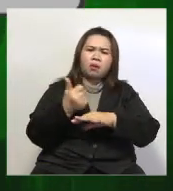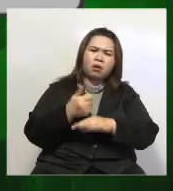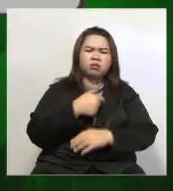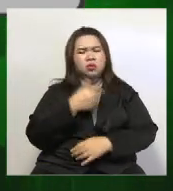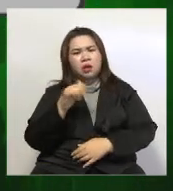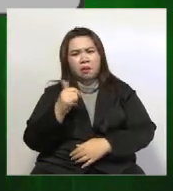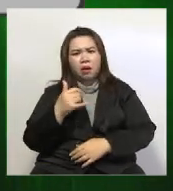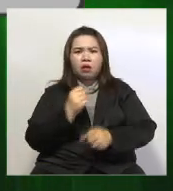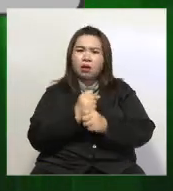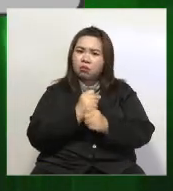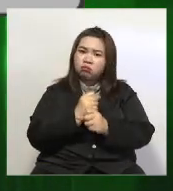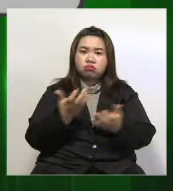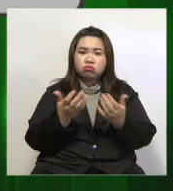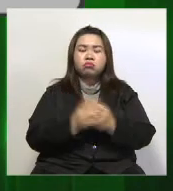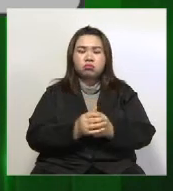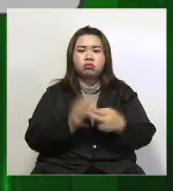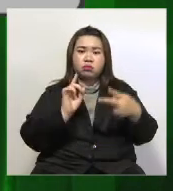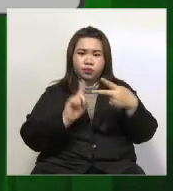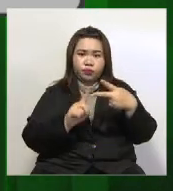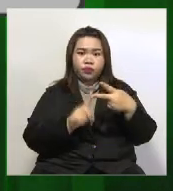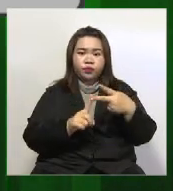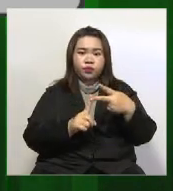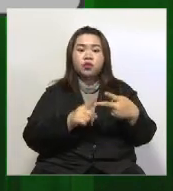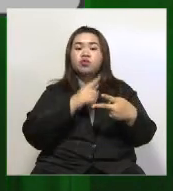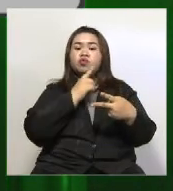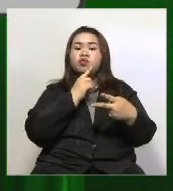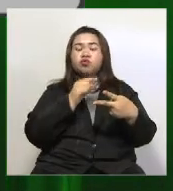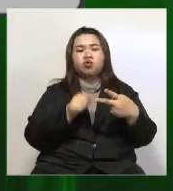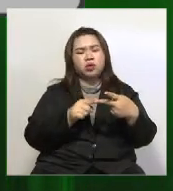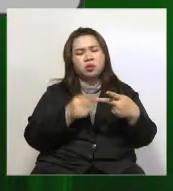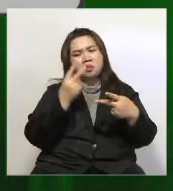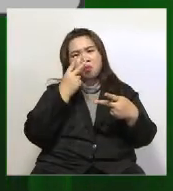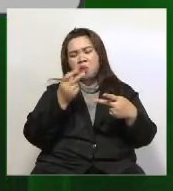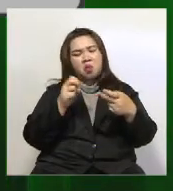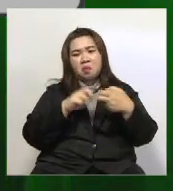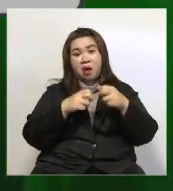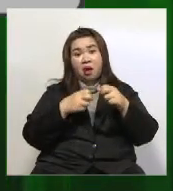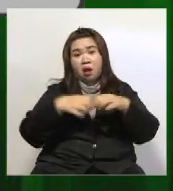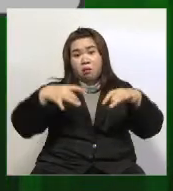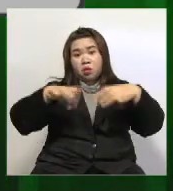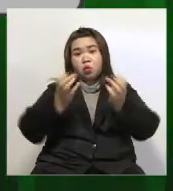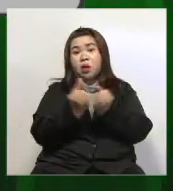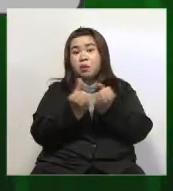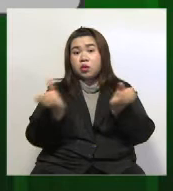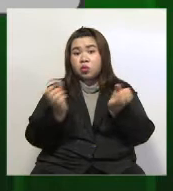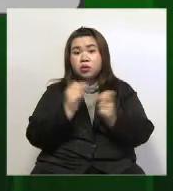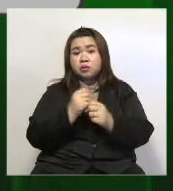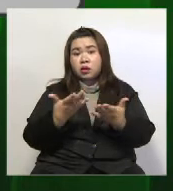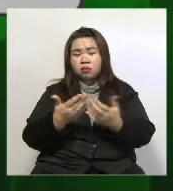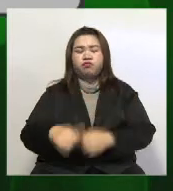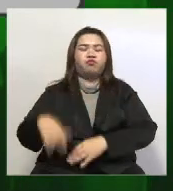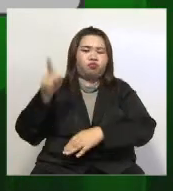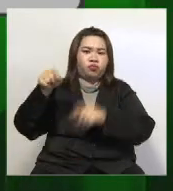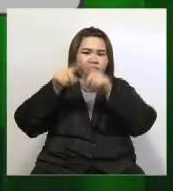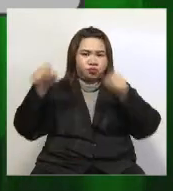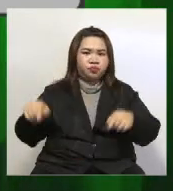สนในการปฏิบัติและแนวทางที่2หากศาลรัฐธรรมนูญมองว่าขัดหรือแย้งกับรัฐธรรมนูญคำสั่งหัวหน้าคส